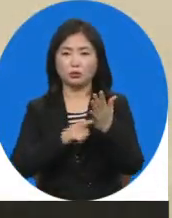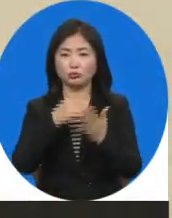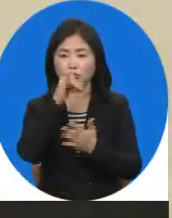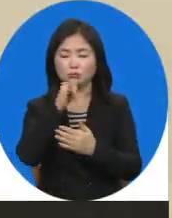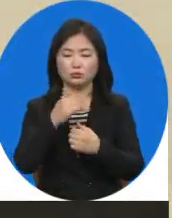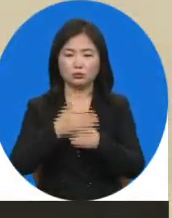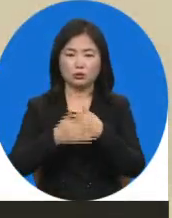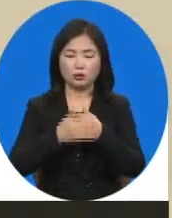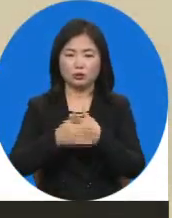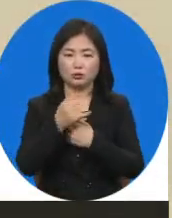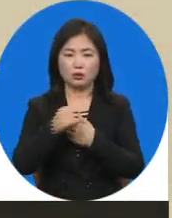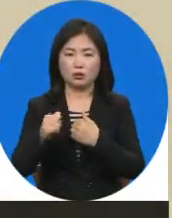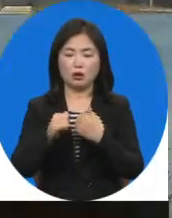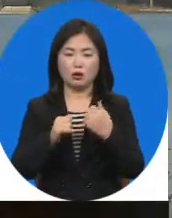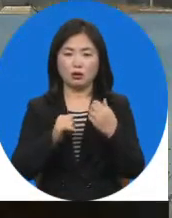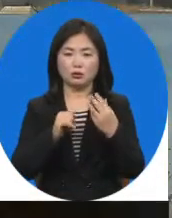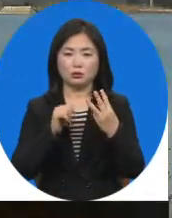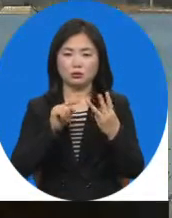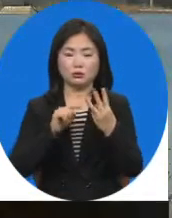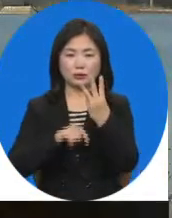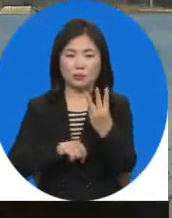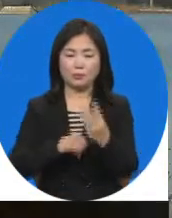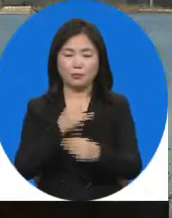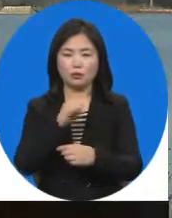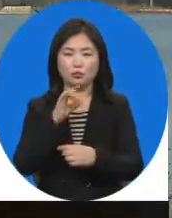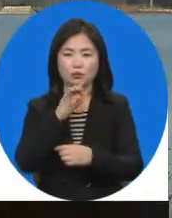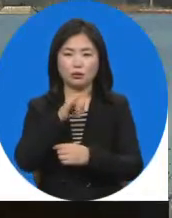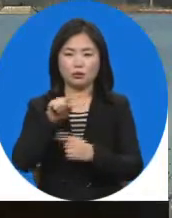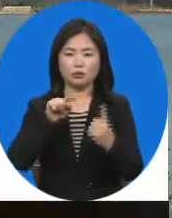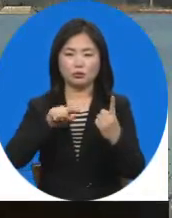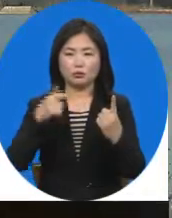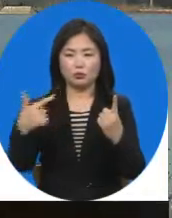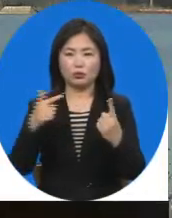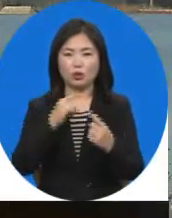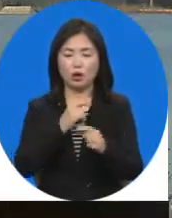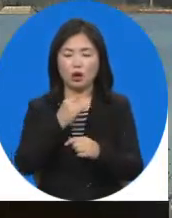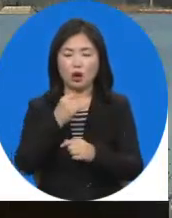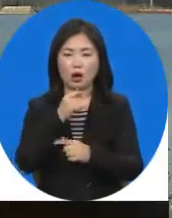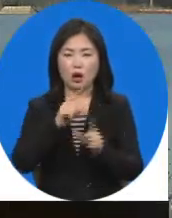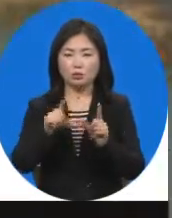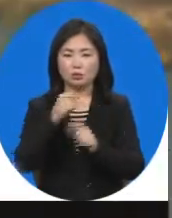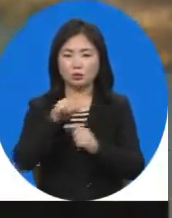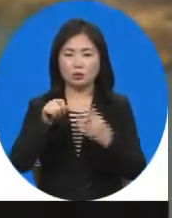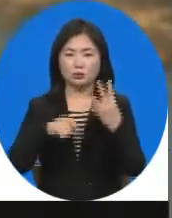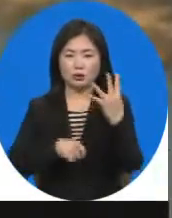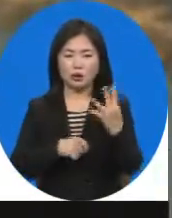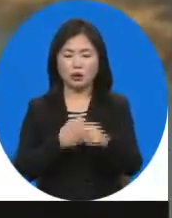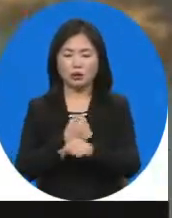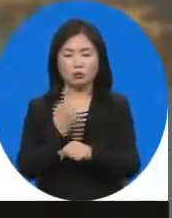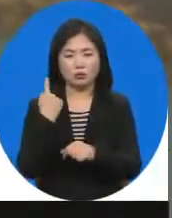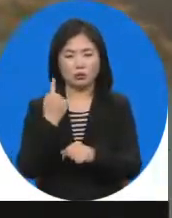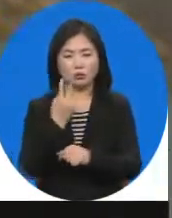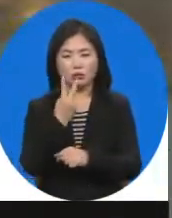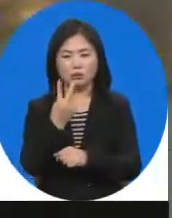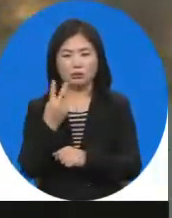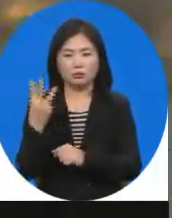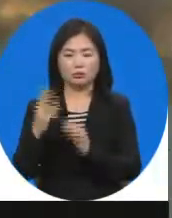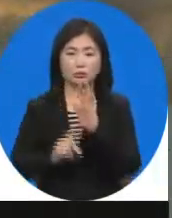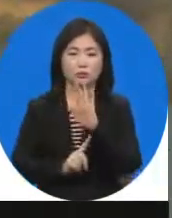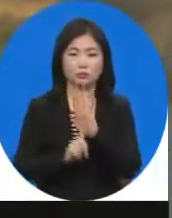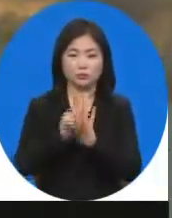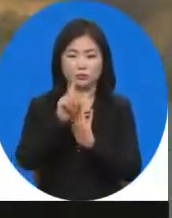아침 최저기온은 대구 영하 3도 구미가 영화 1.6 또 안동 영하 4도 등으로 어제보다 2 3도 과대